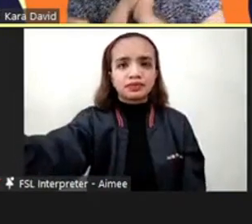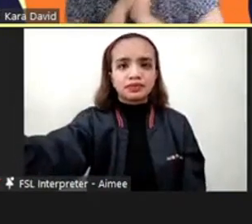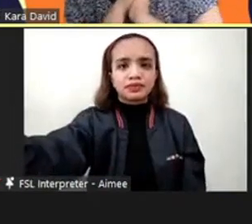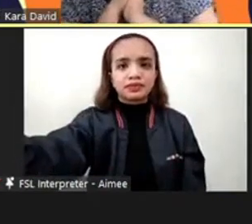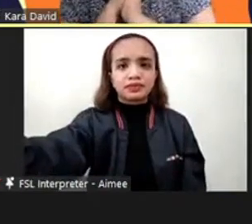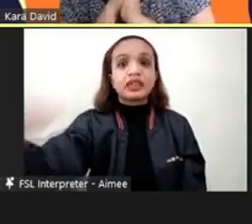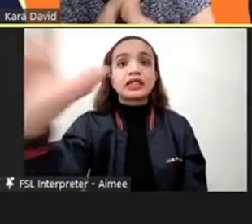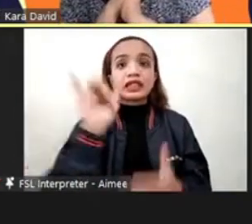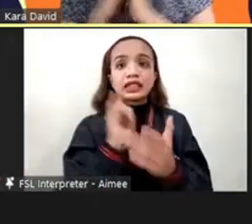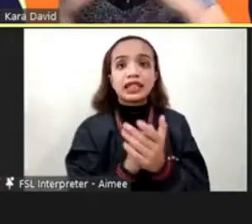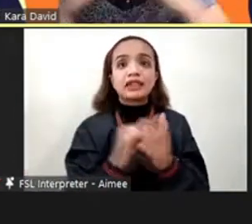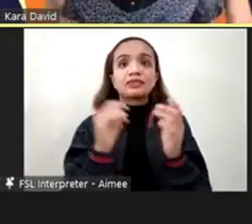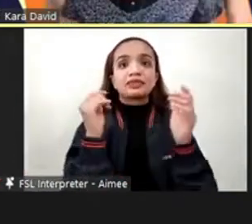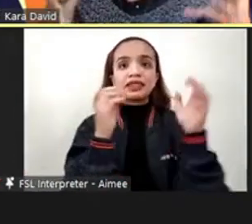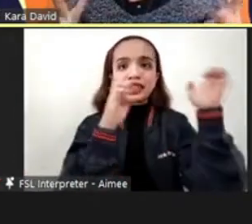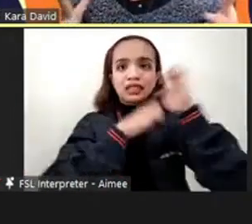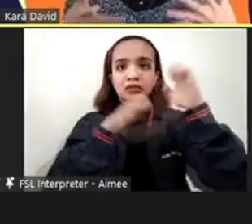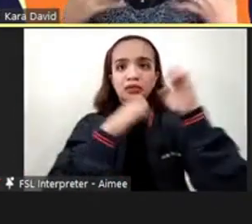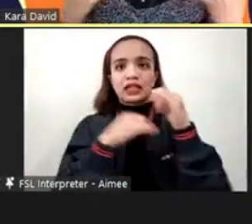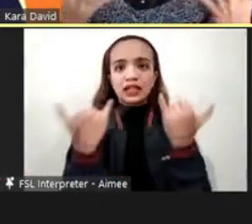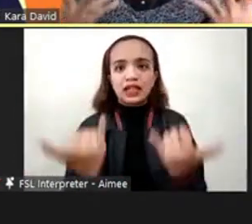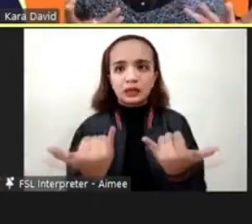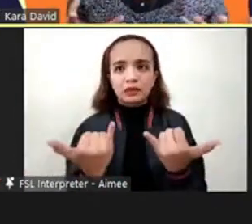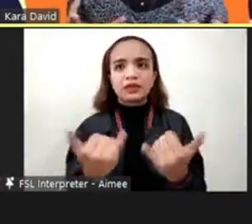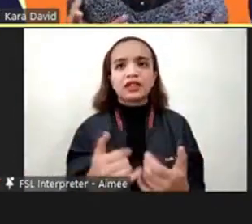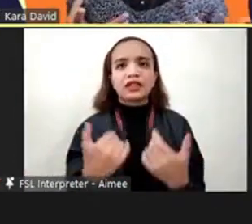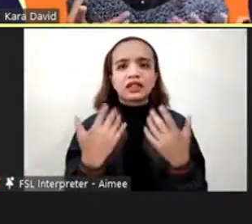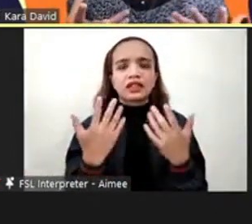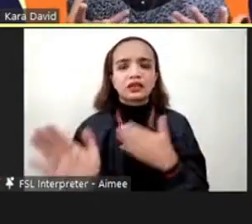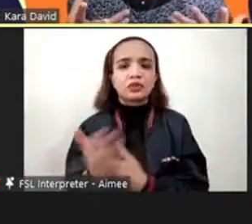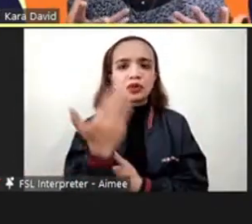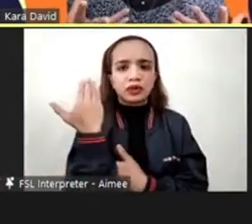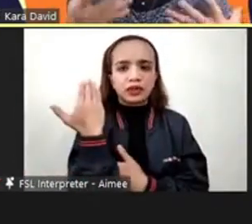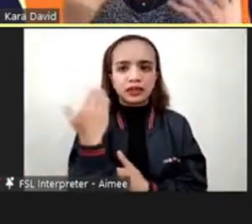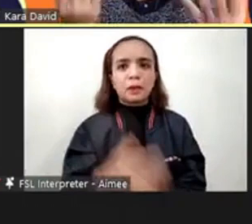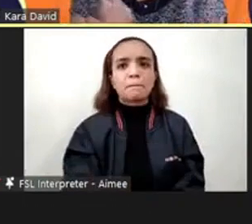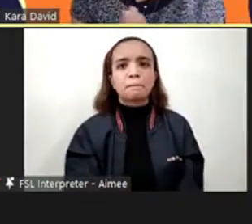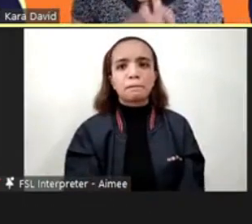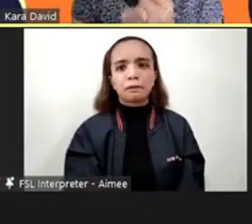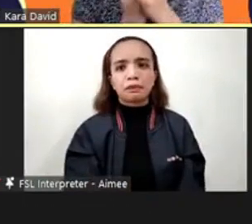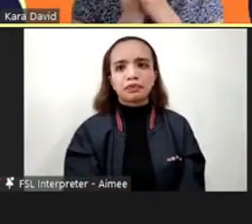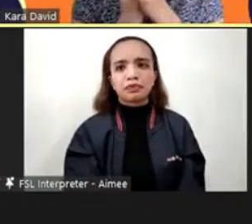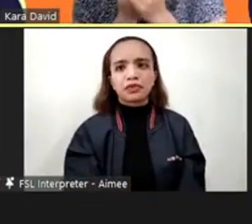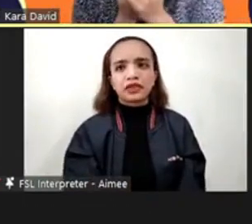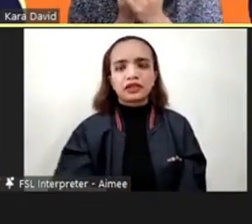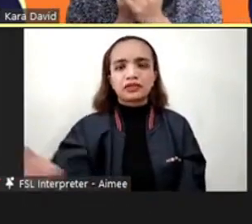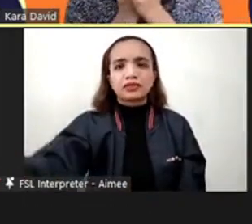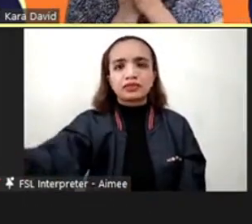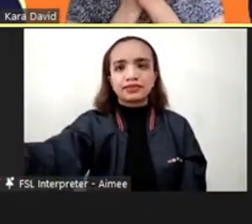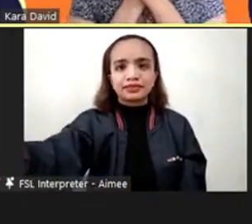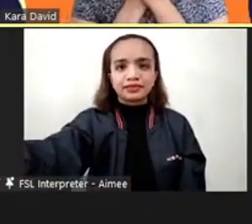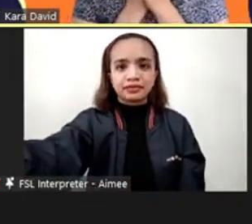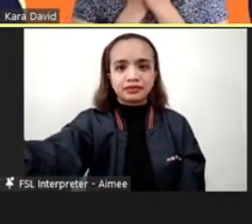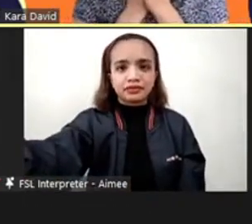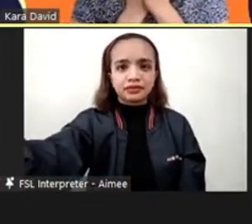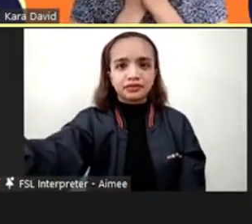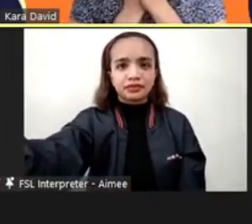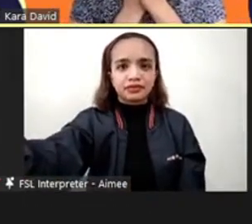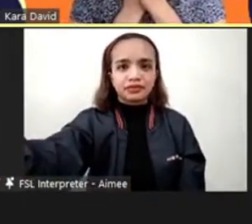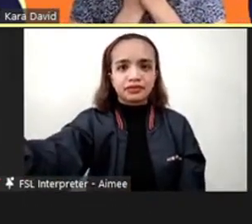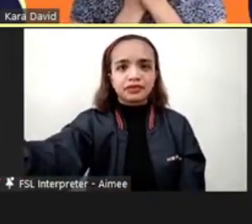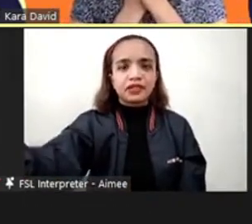ma-expect ninyo ngayong umaga. Pag-uusapan natin yan ngayong umaga. Pag-uusapan natin yung ating mga pinagdaraan ng lungkot